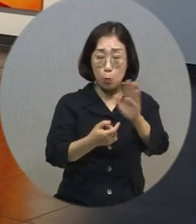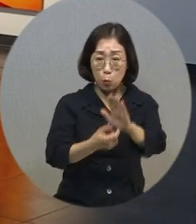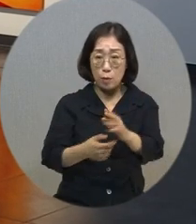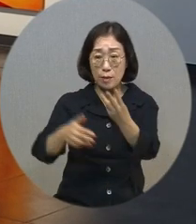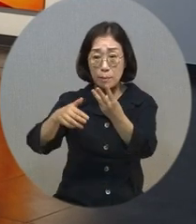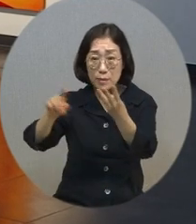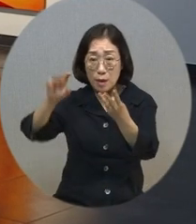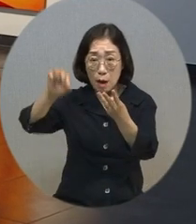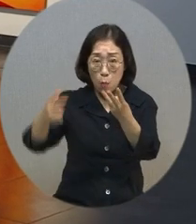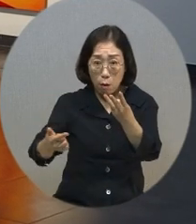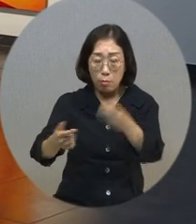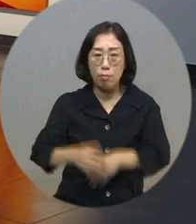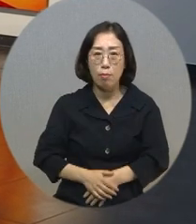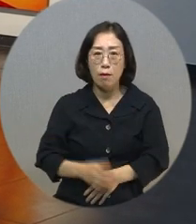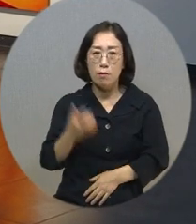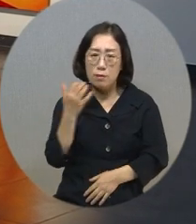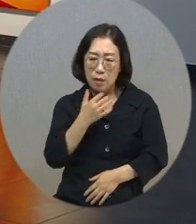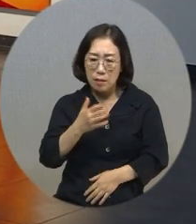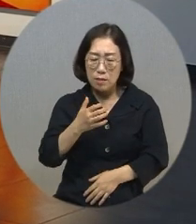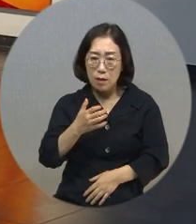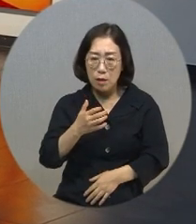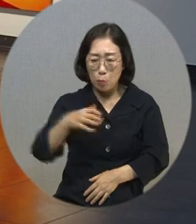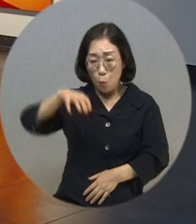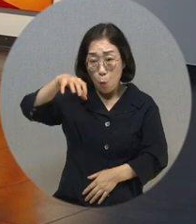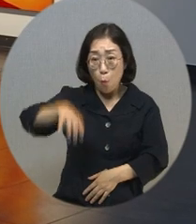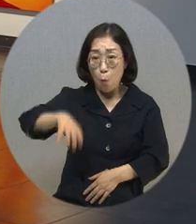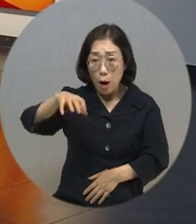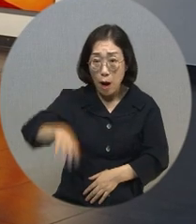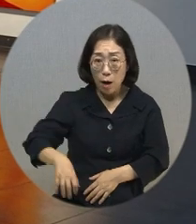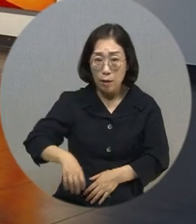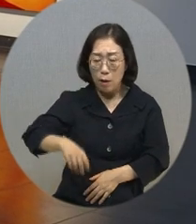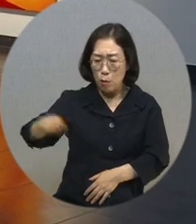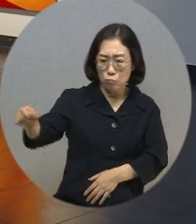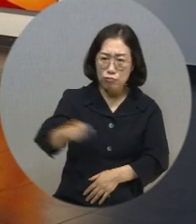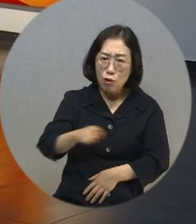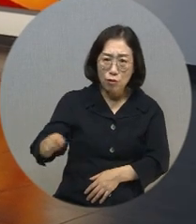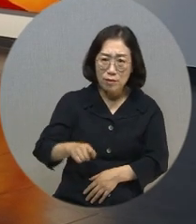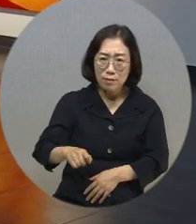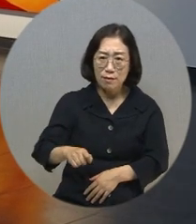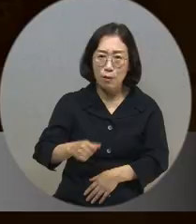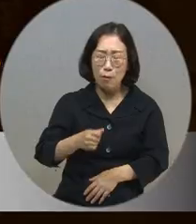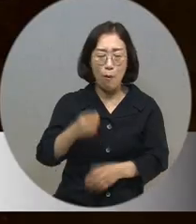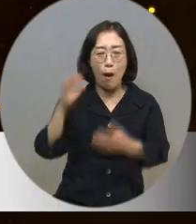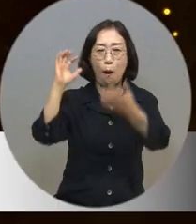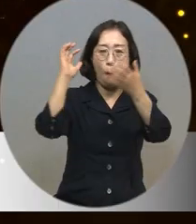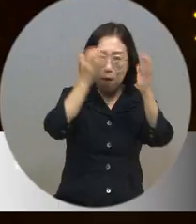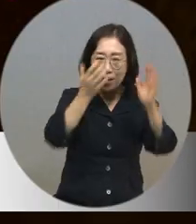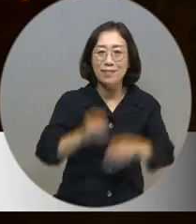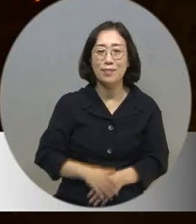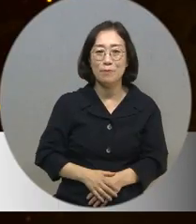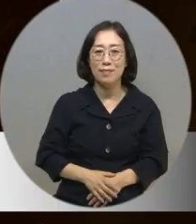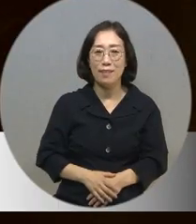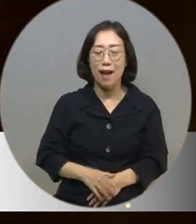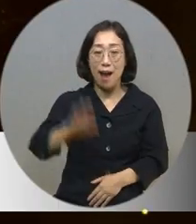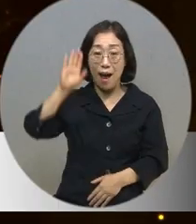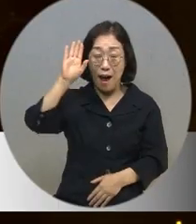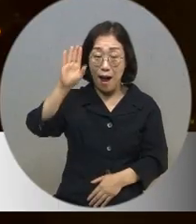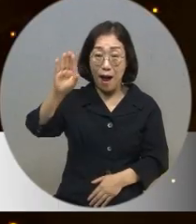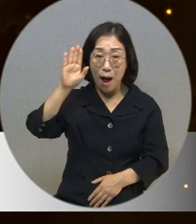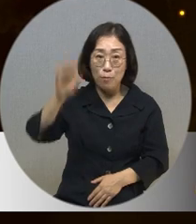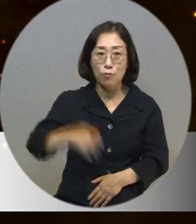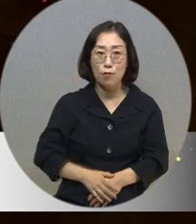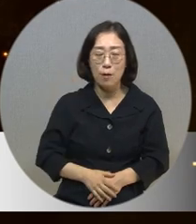공간에 색채로 뿌려진다 것은 꽤나 혼란스러운 일입니다 앞으로 미래에는